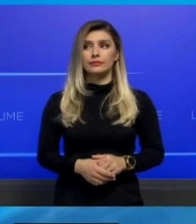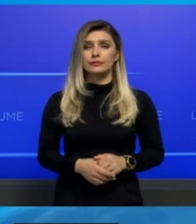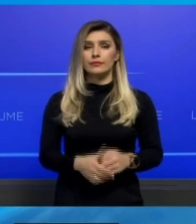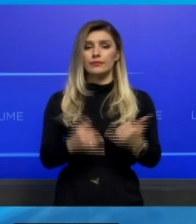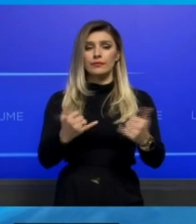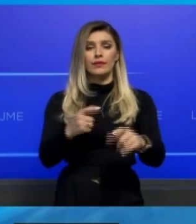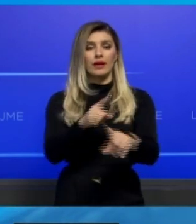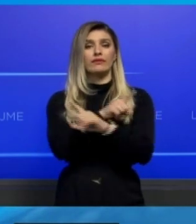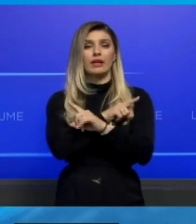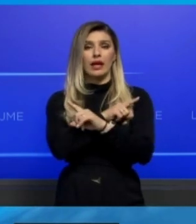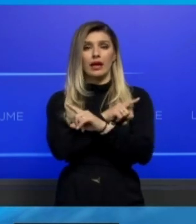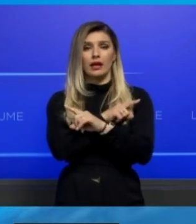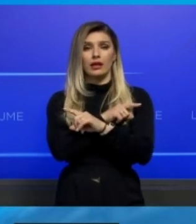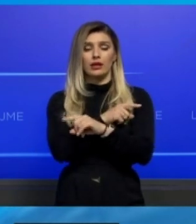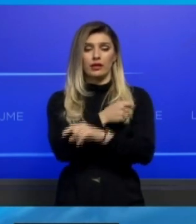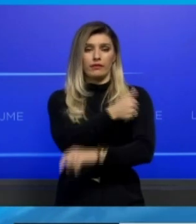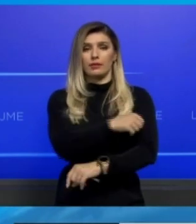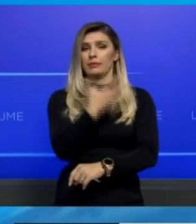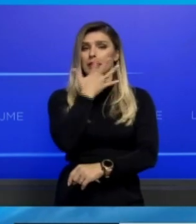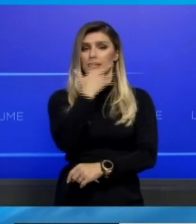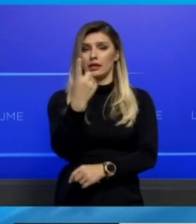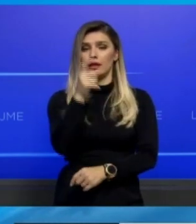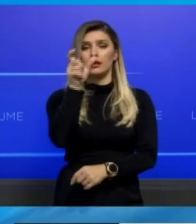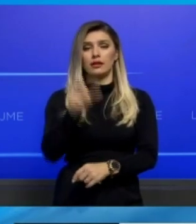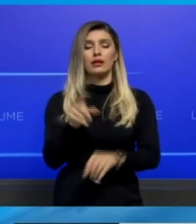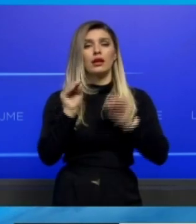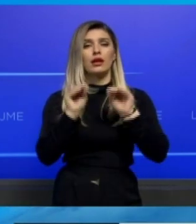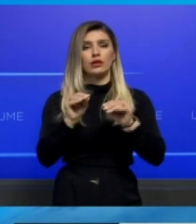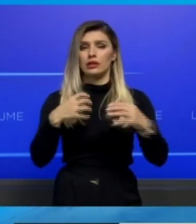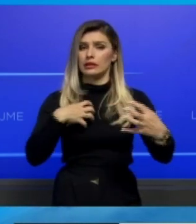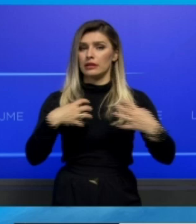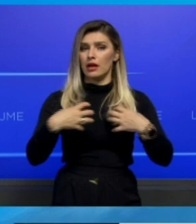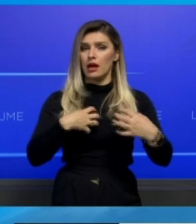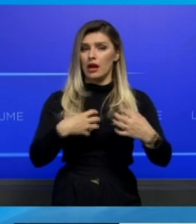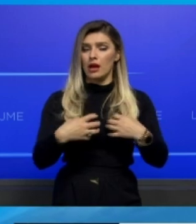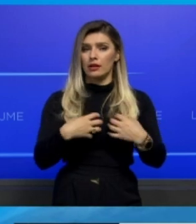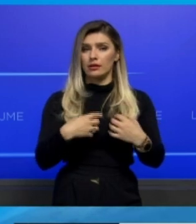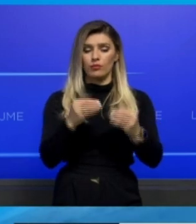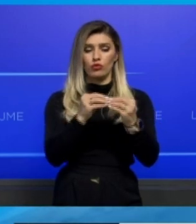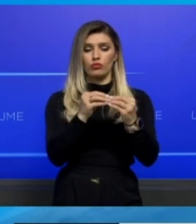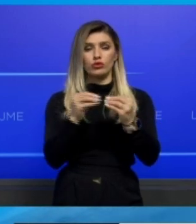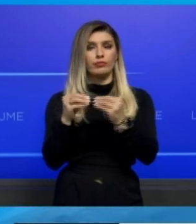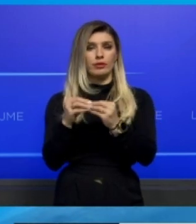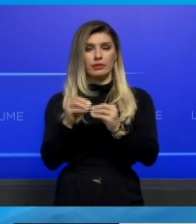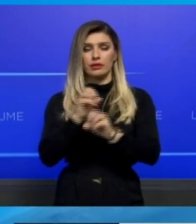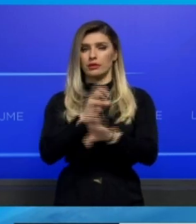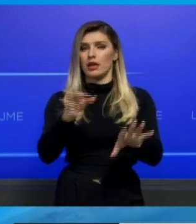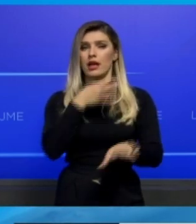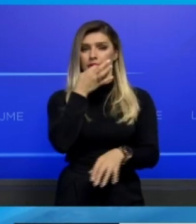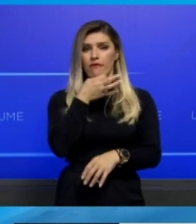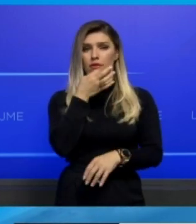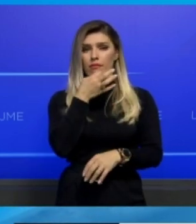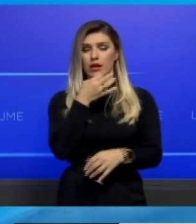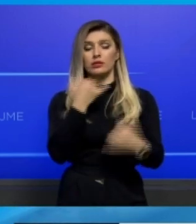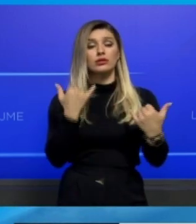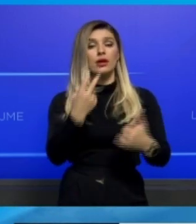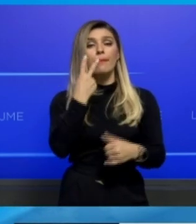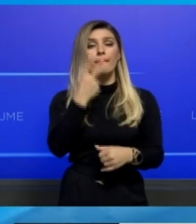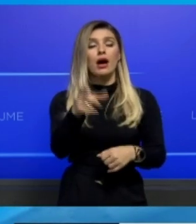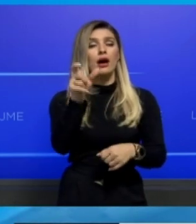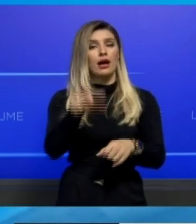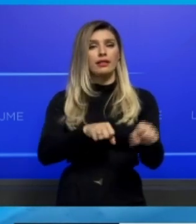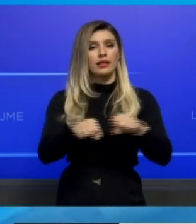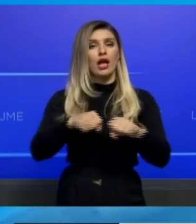Ka vdekur në moshën 51 vjeçare regjisorja Burbuçe Berisha, kështu kanë konfirmuar bashkëpunëtorët e saj. Siç mësohet, ish